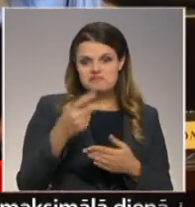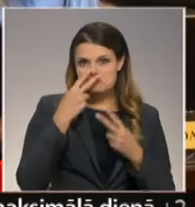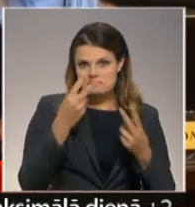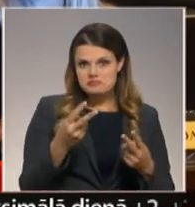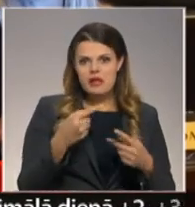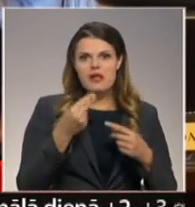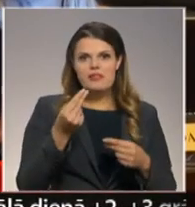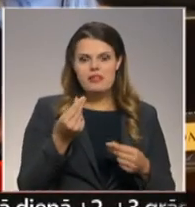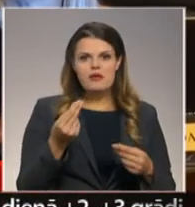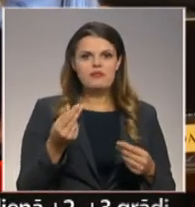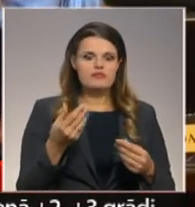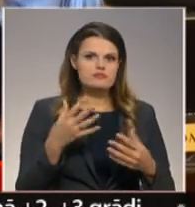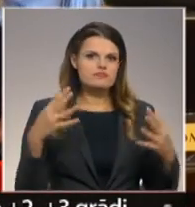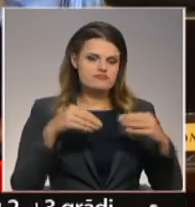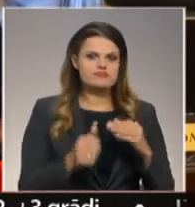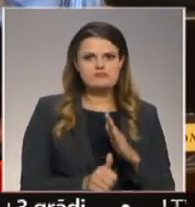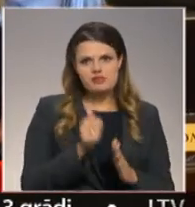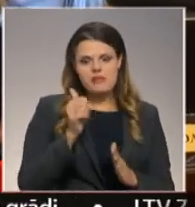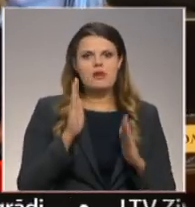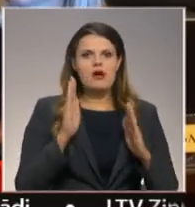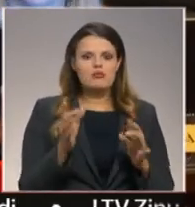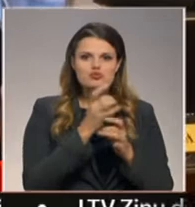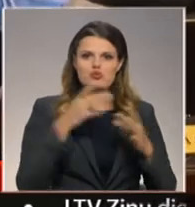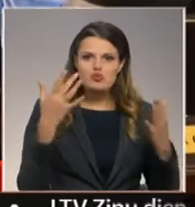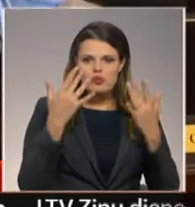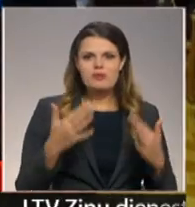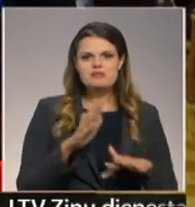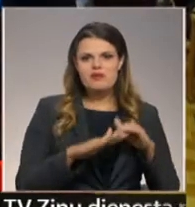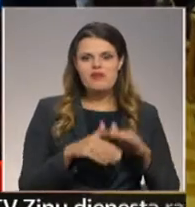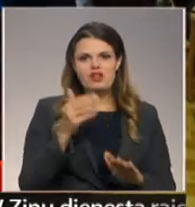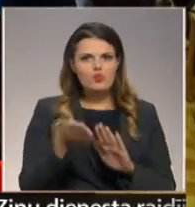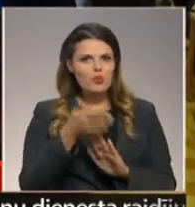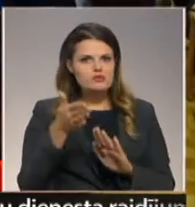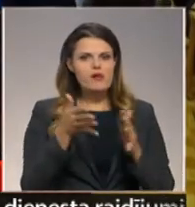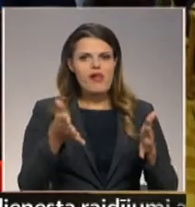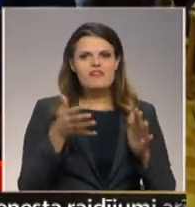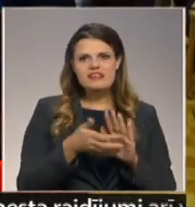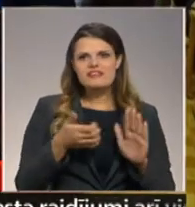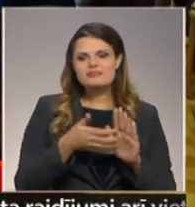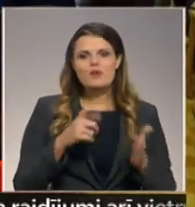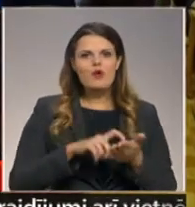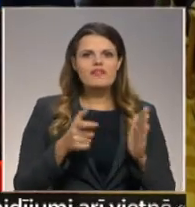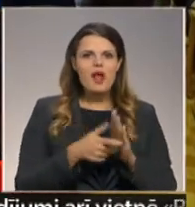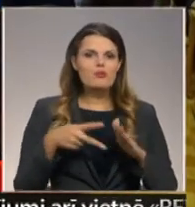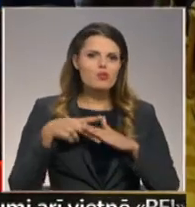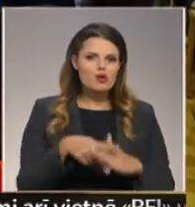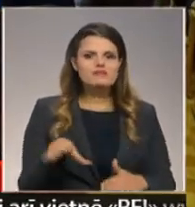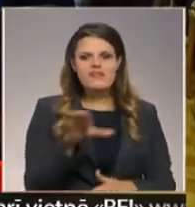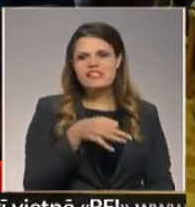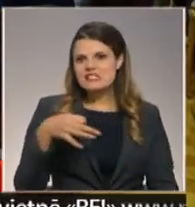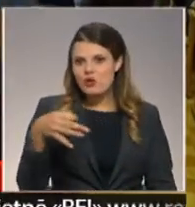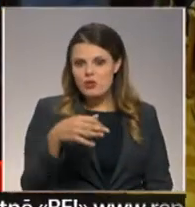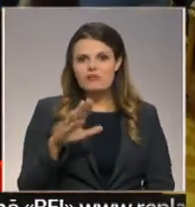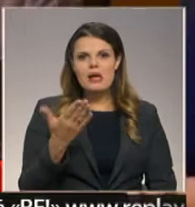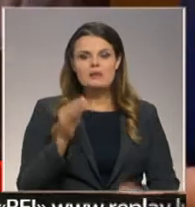pieejamo resursu apvienošana ļaušot celt kultūras pasākumu kvalitātes latiņu, kā arī efektīvāk izmantot telpu noslaugojumu visā novadā,